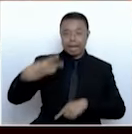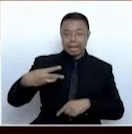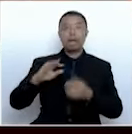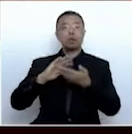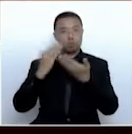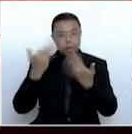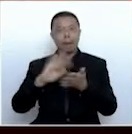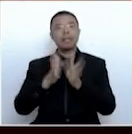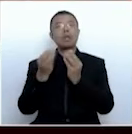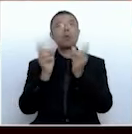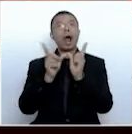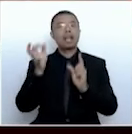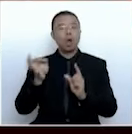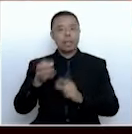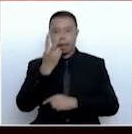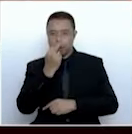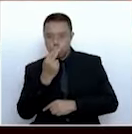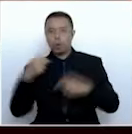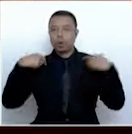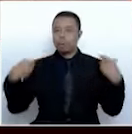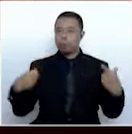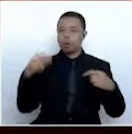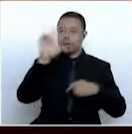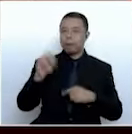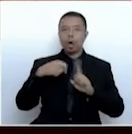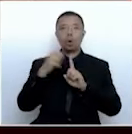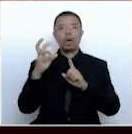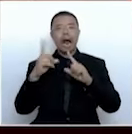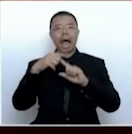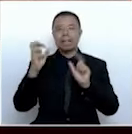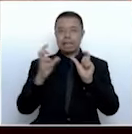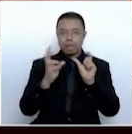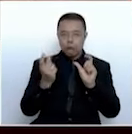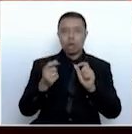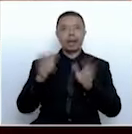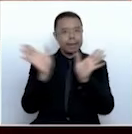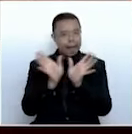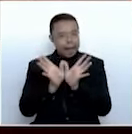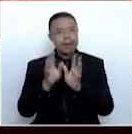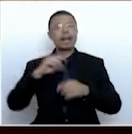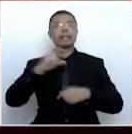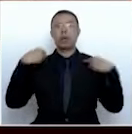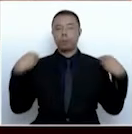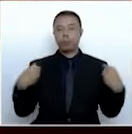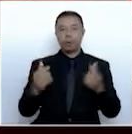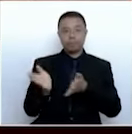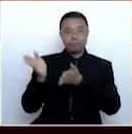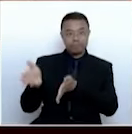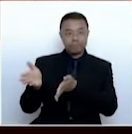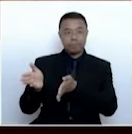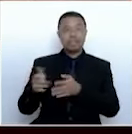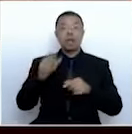kota Bandung, gubernur Jawa Barat, kurator IKN dan sekarang sebagai calon gubernur. Di samping saya, orang tua yang